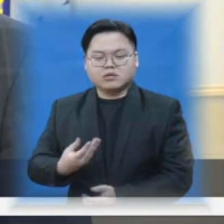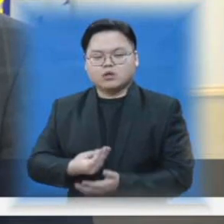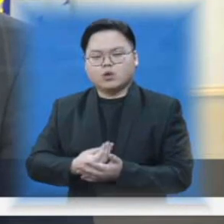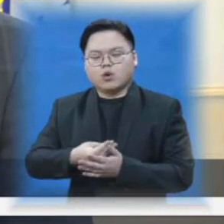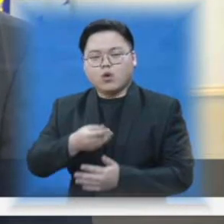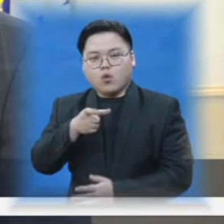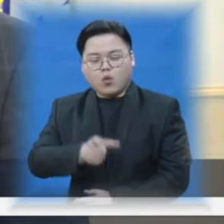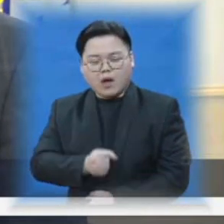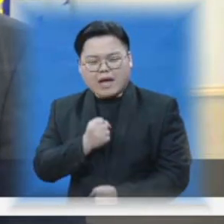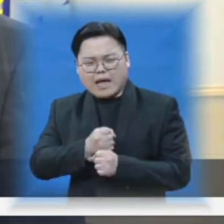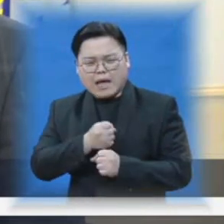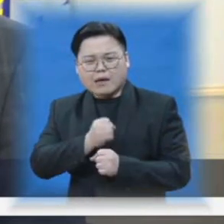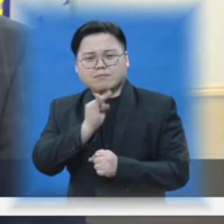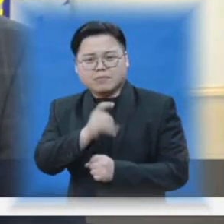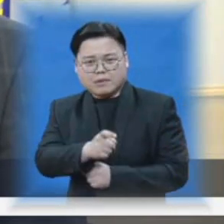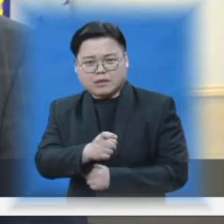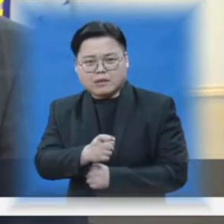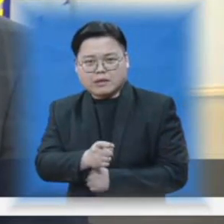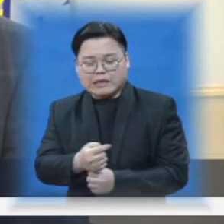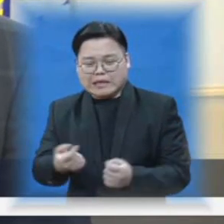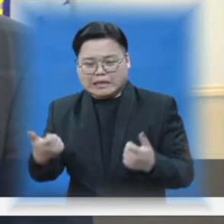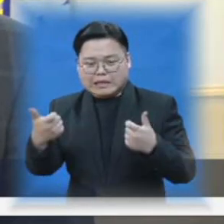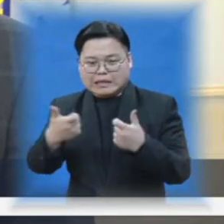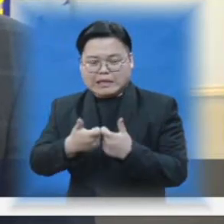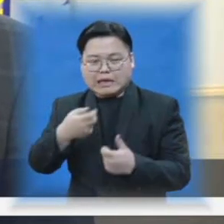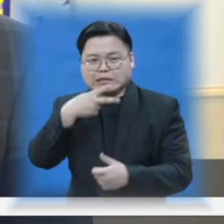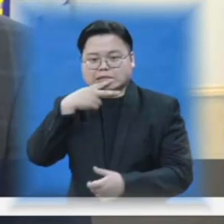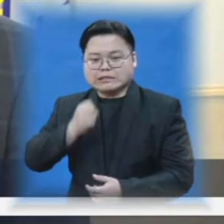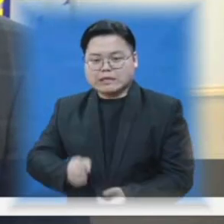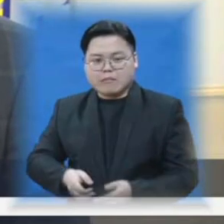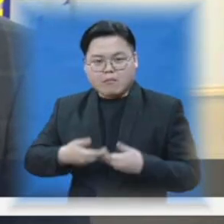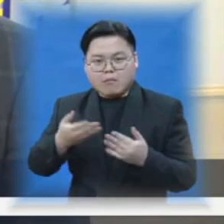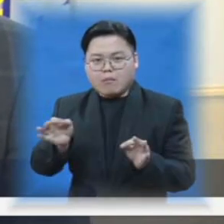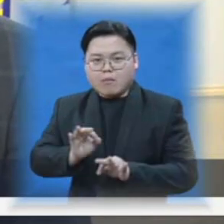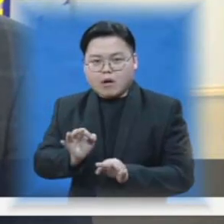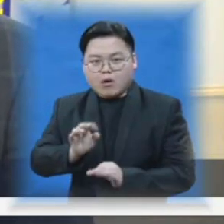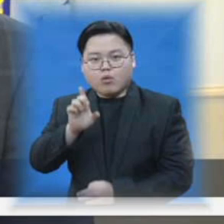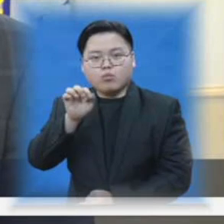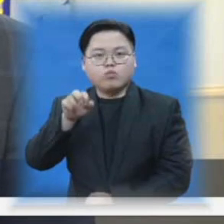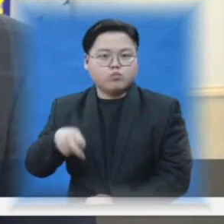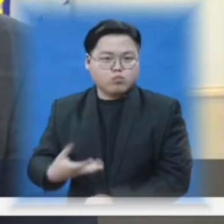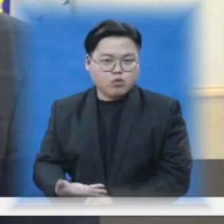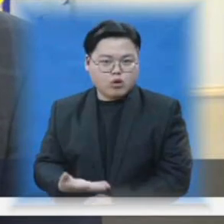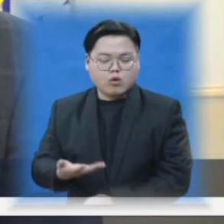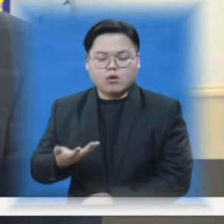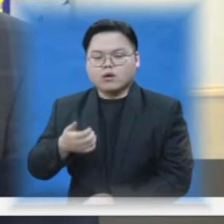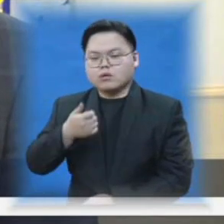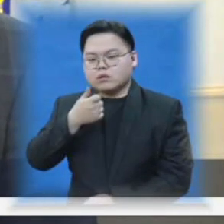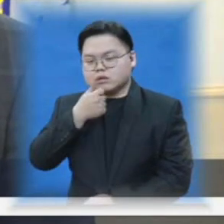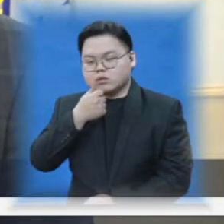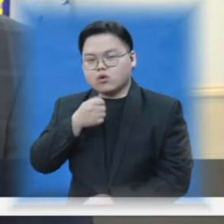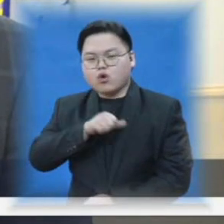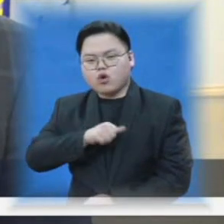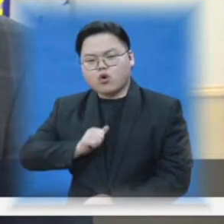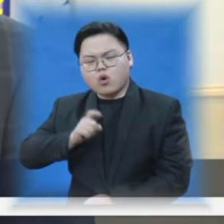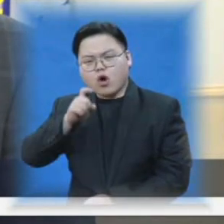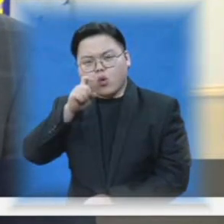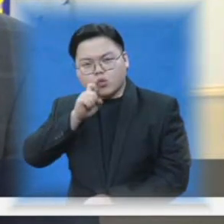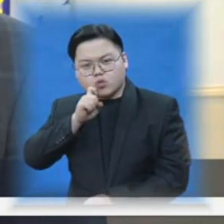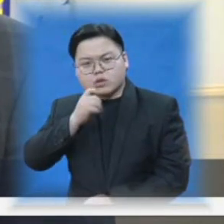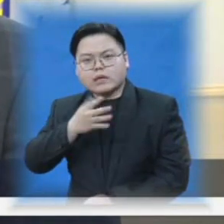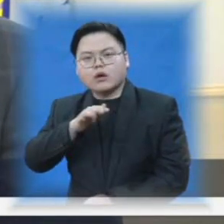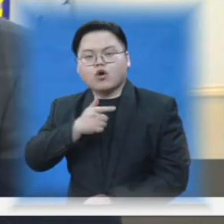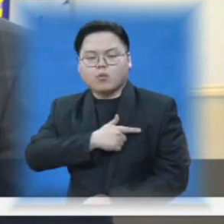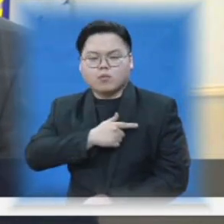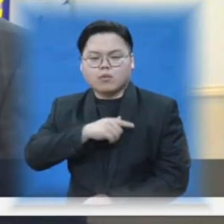зөв за дээрэс нь одоо зөв үнэлэх төгнөх за мөн одоо өөрсдийнх нь одоо дэрэмлэлд нь нэгдэж дуу хоолойгоо хөргөх энэ боломж